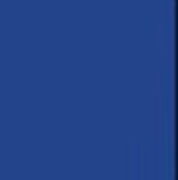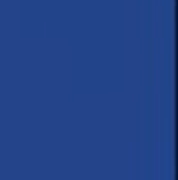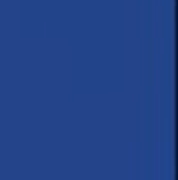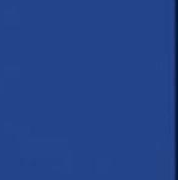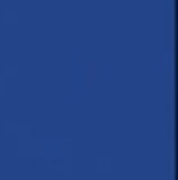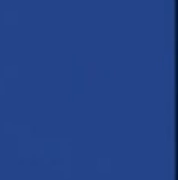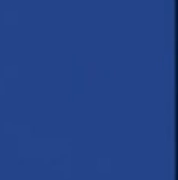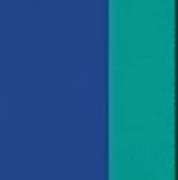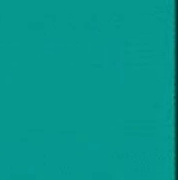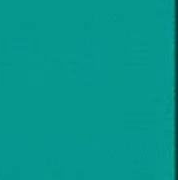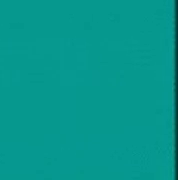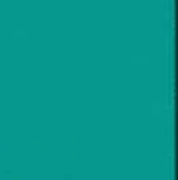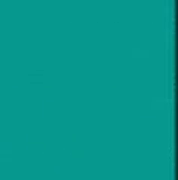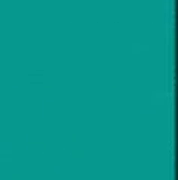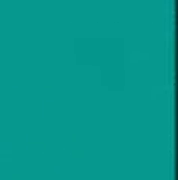Музика